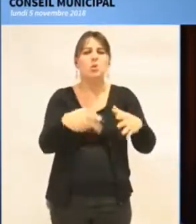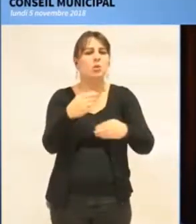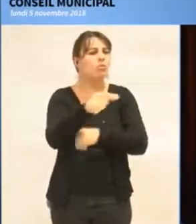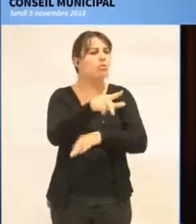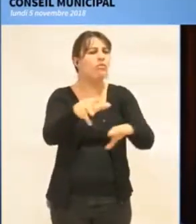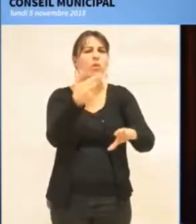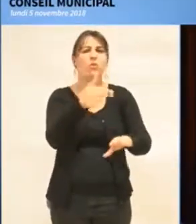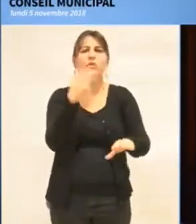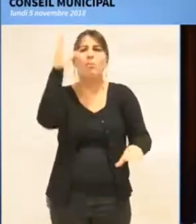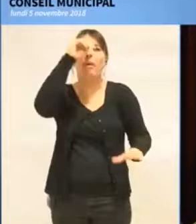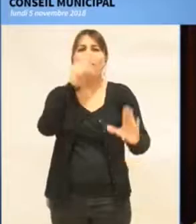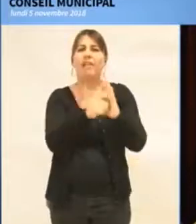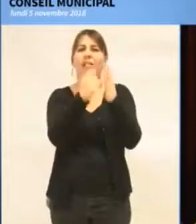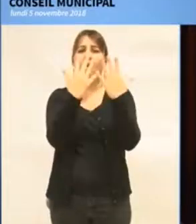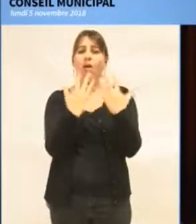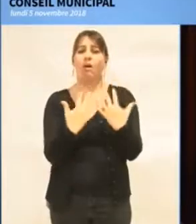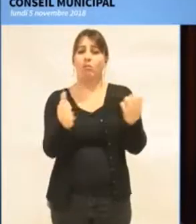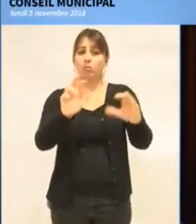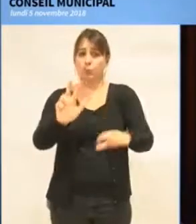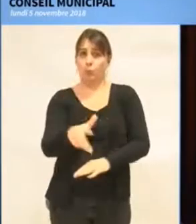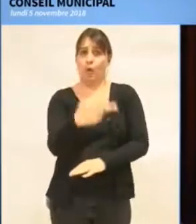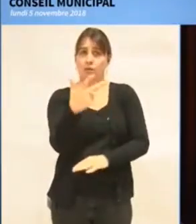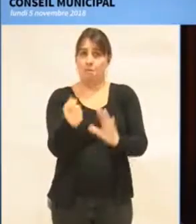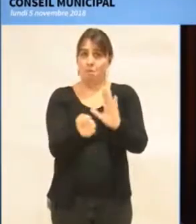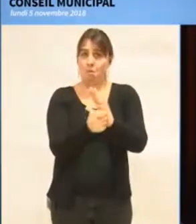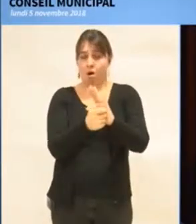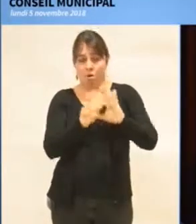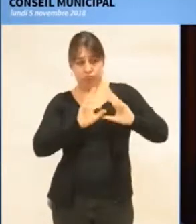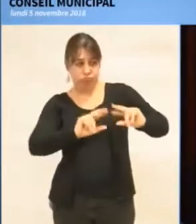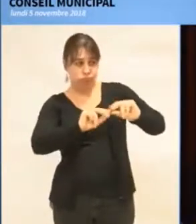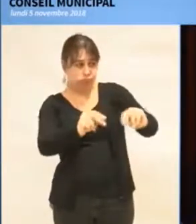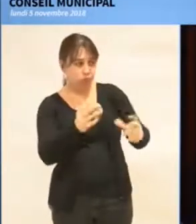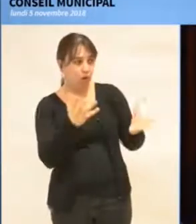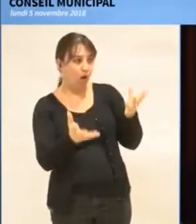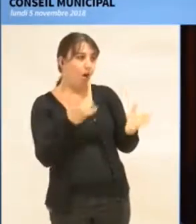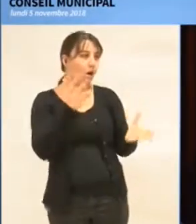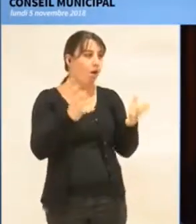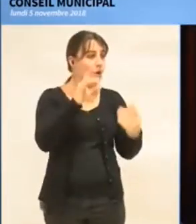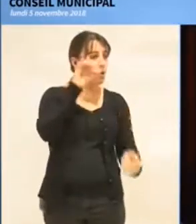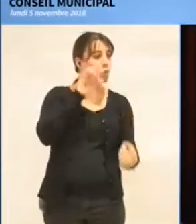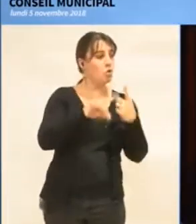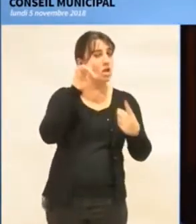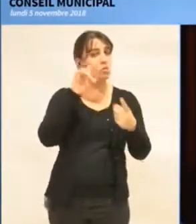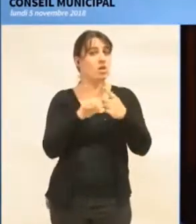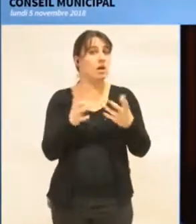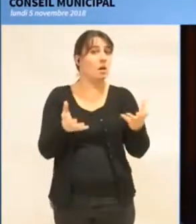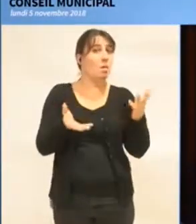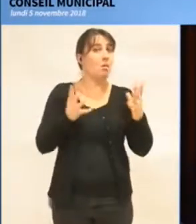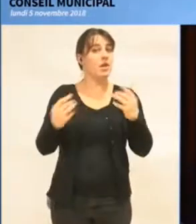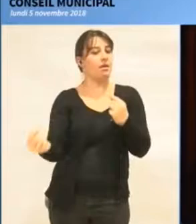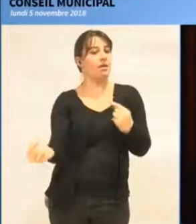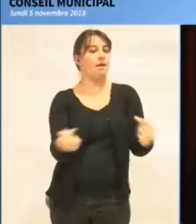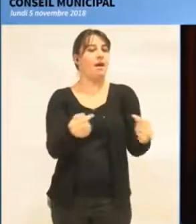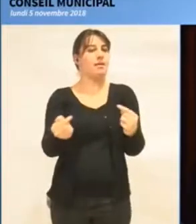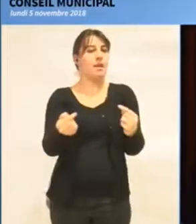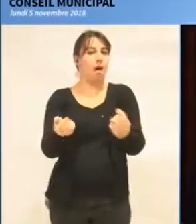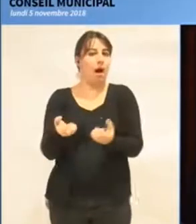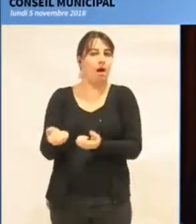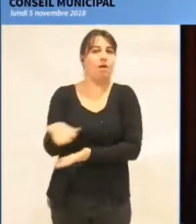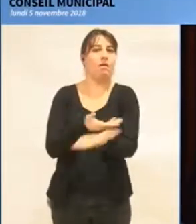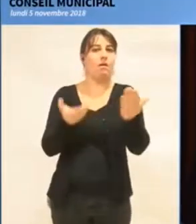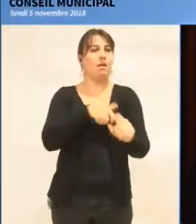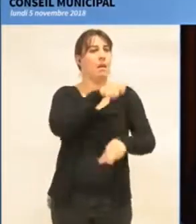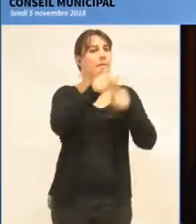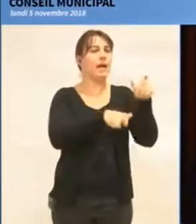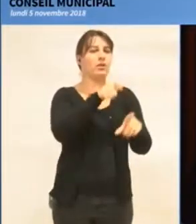plus, pour le prochain CLSPD, pour savoir si justement certains sujets allaient faire l'objet d'un débat avec les